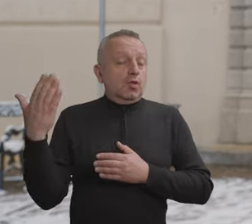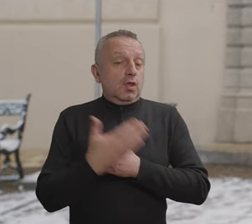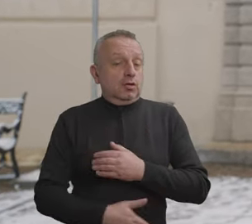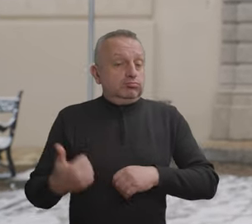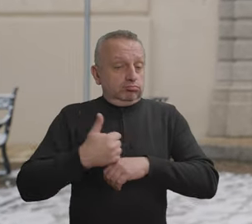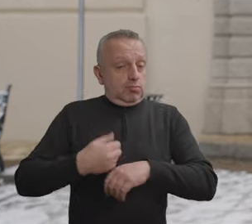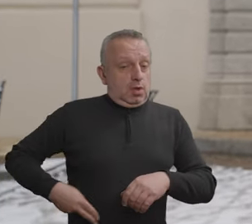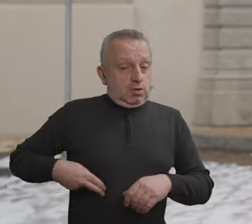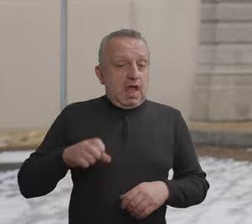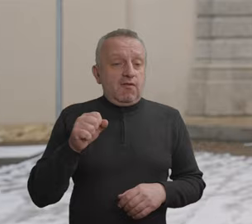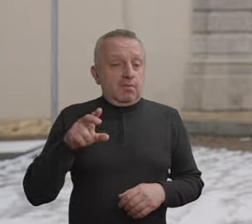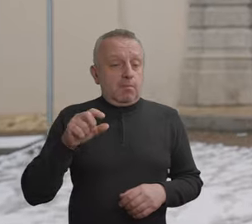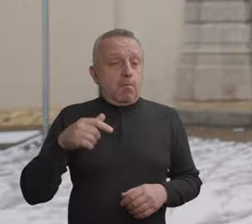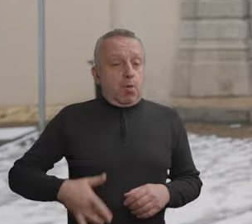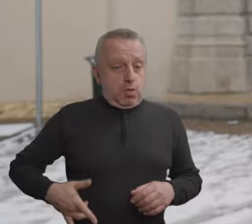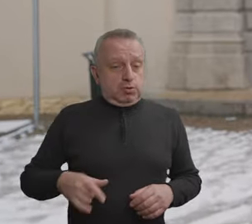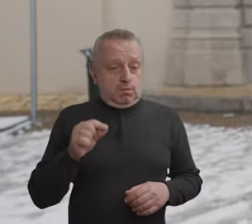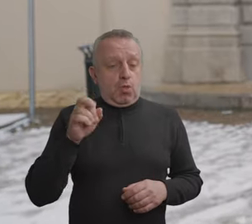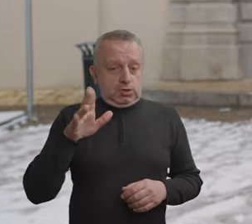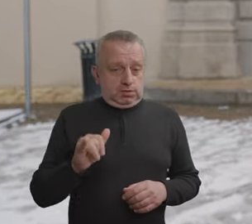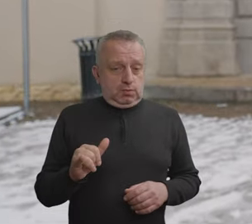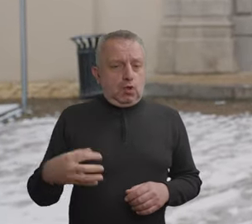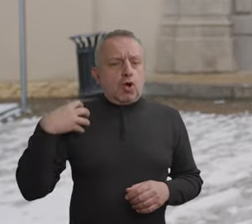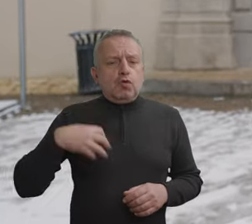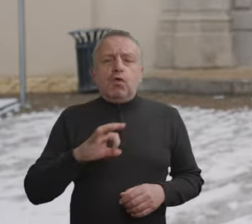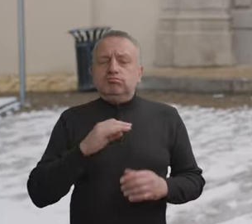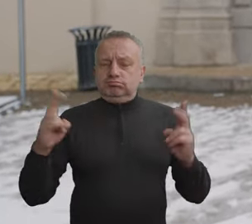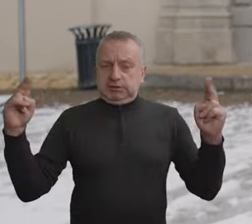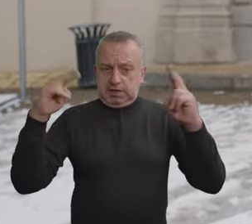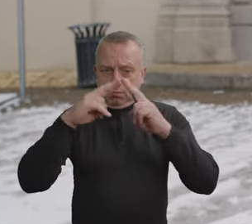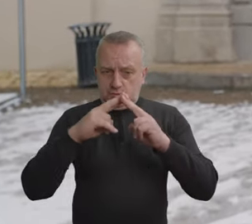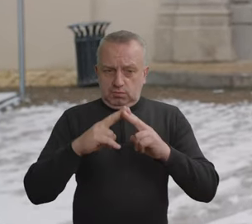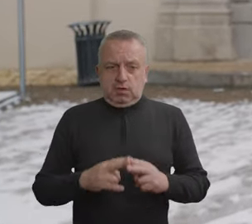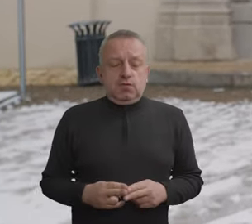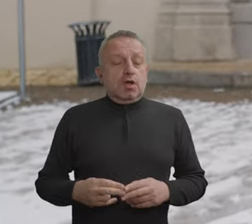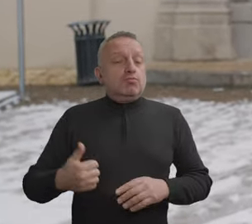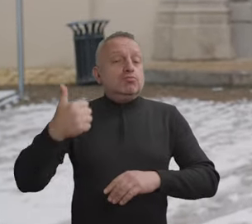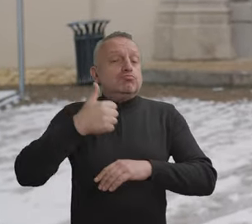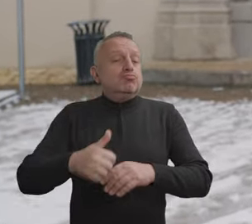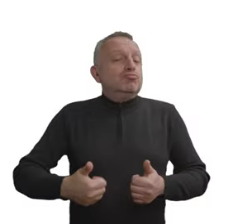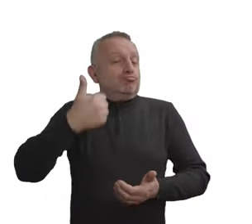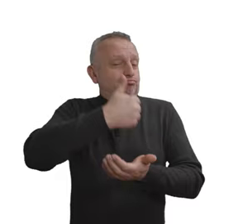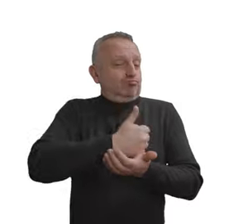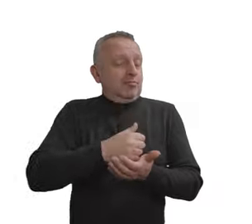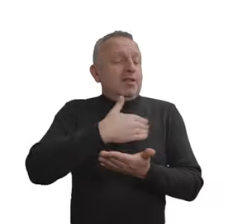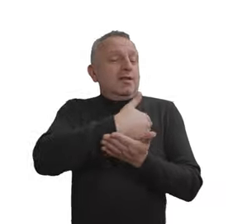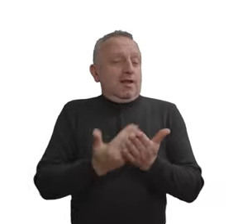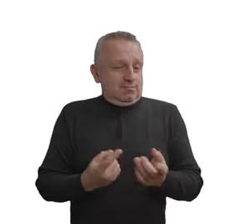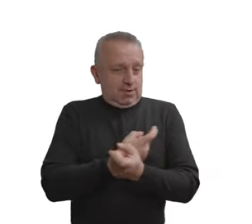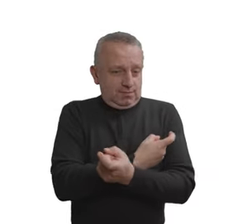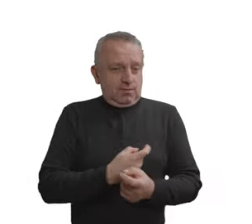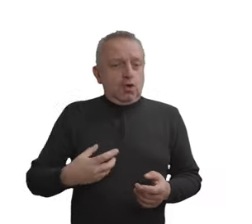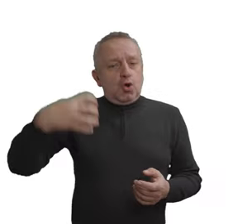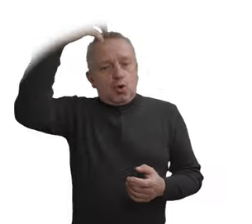Ostatni ordynat łańcucki hrabia Alfred Antoni Potocki gościł w swoim zamku w Łańcucie przedstawicieli krajów ościennych, jak